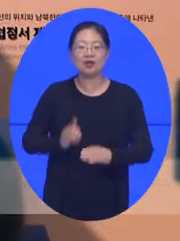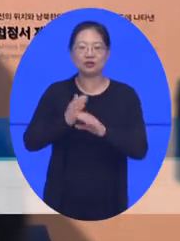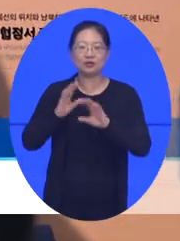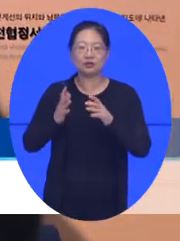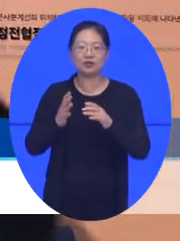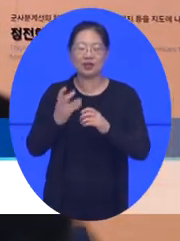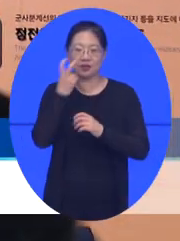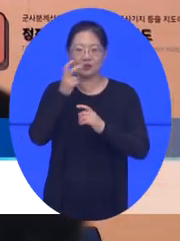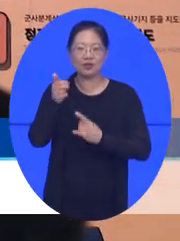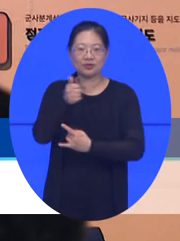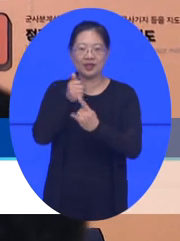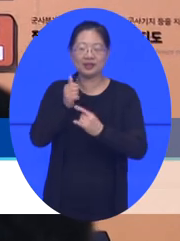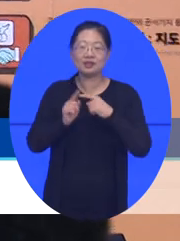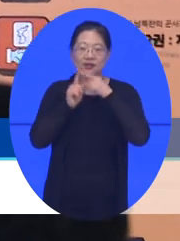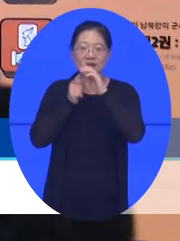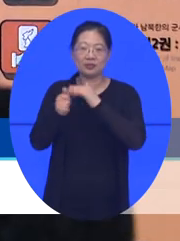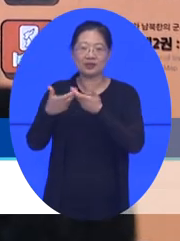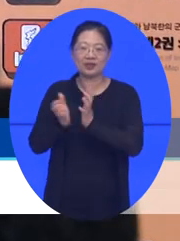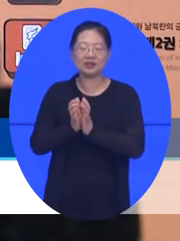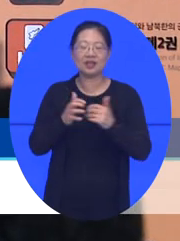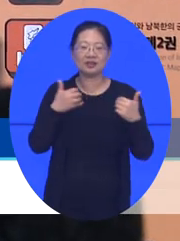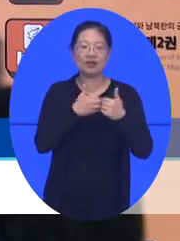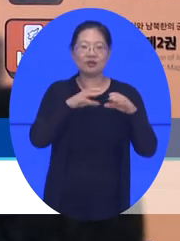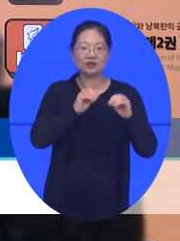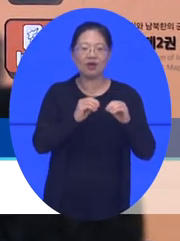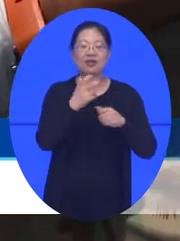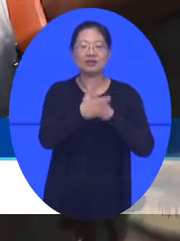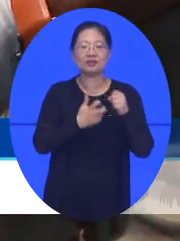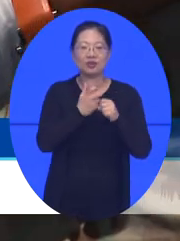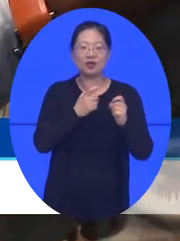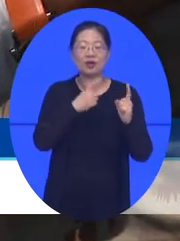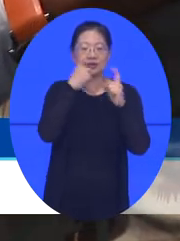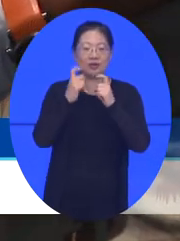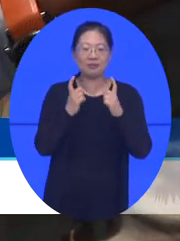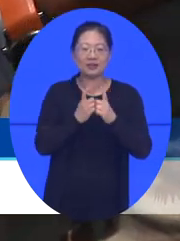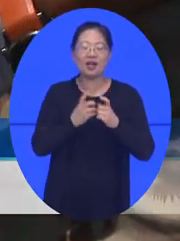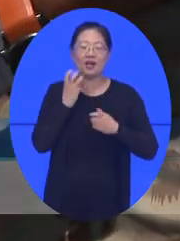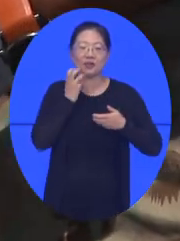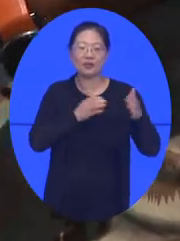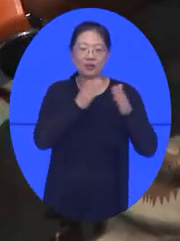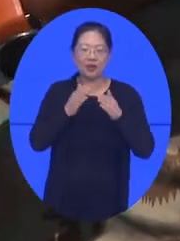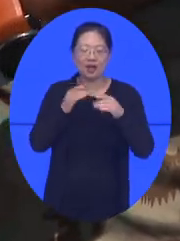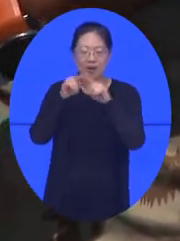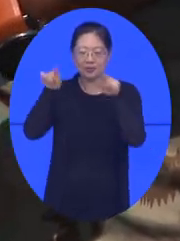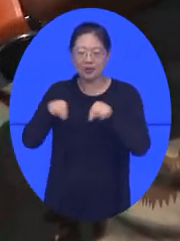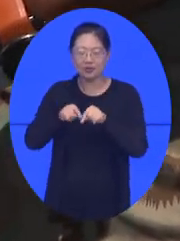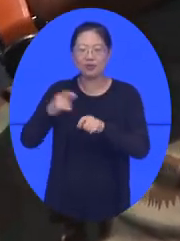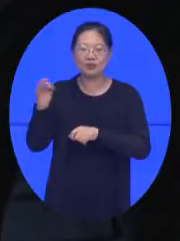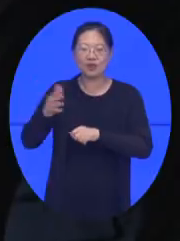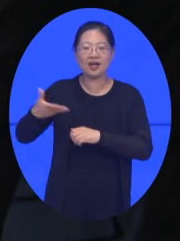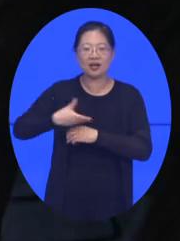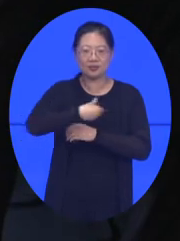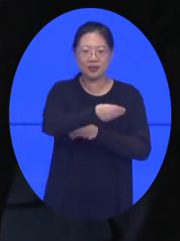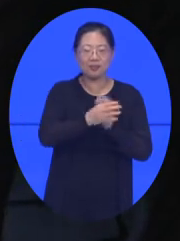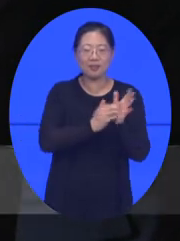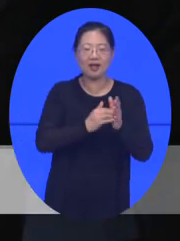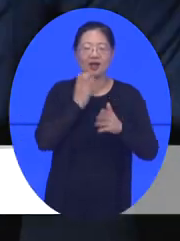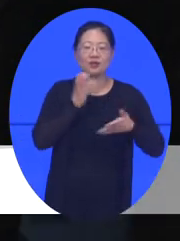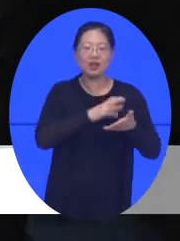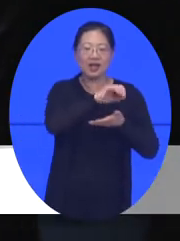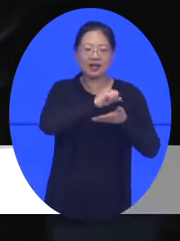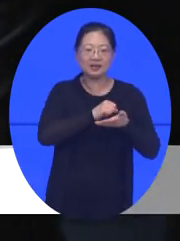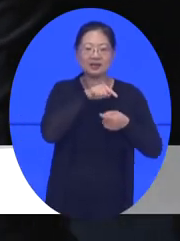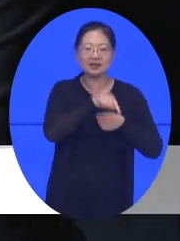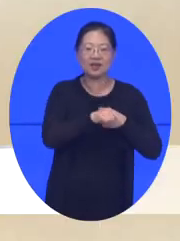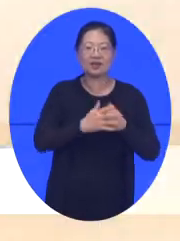중립국 감독위원회 스위스 대표단은 정전 70주년을 맞아 정전협정서를 경기도에 무상으로 임대했습니다. 경기도가 받은